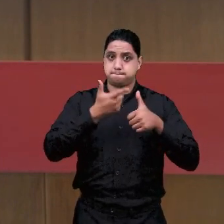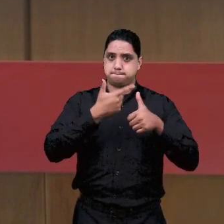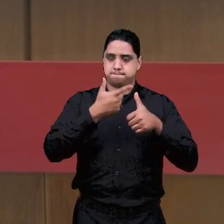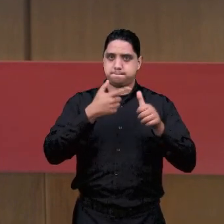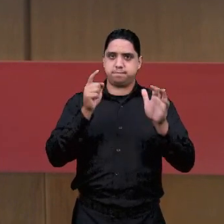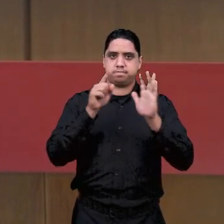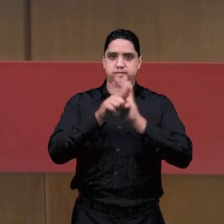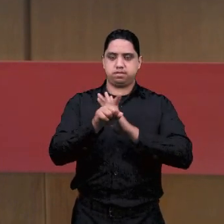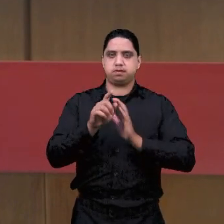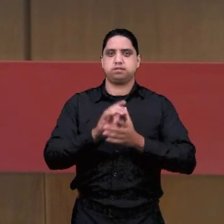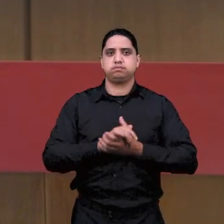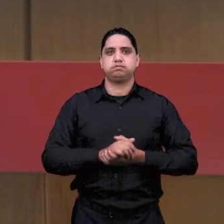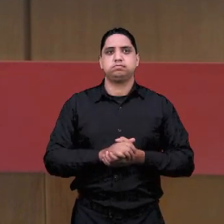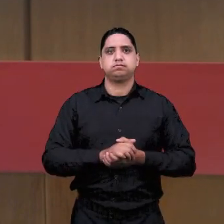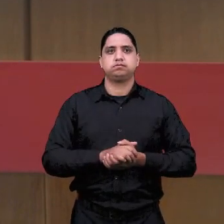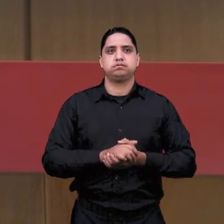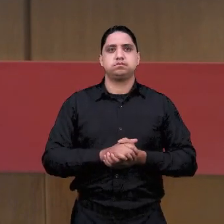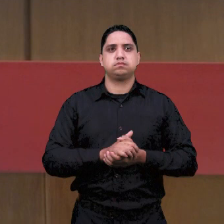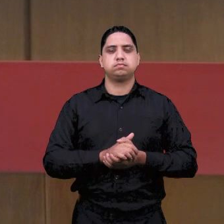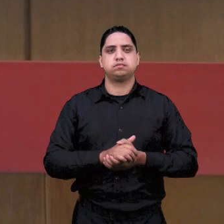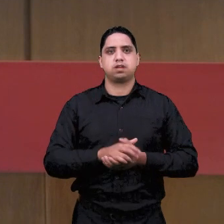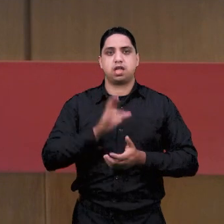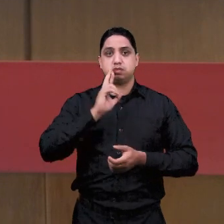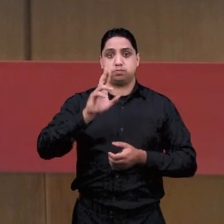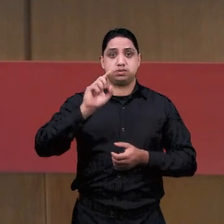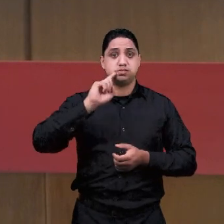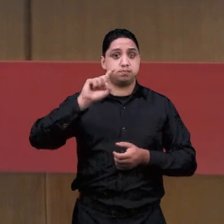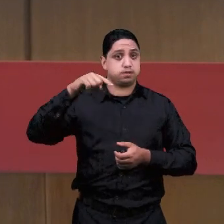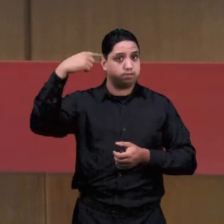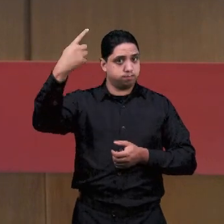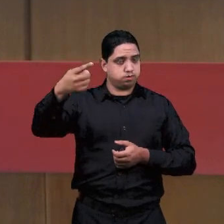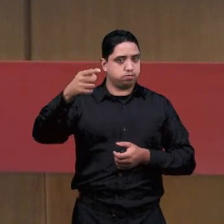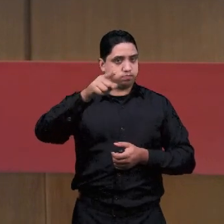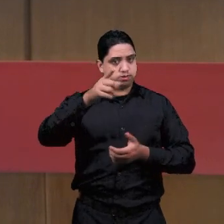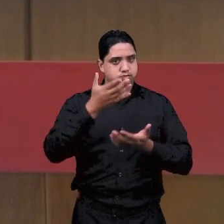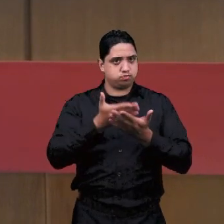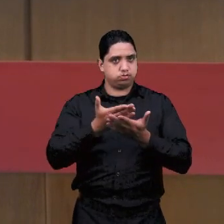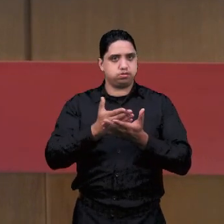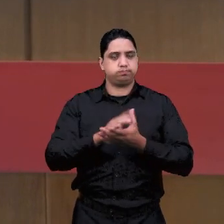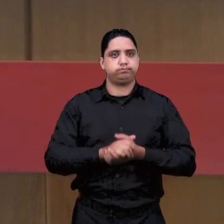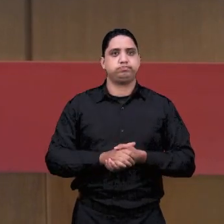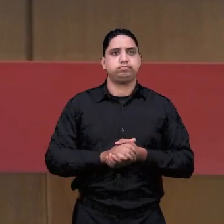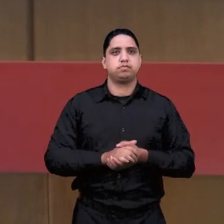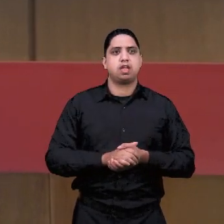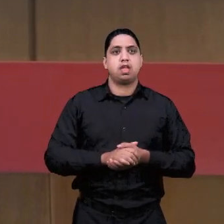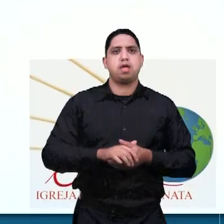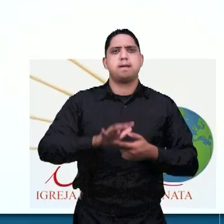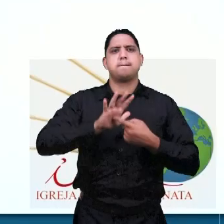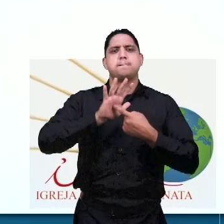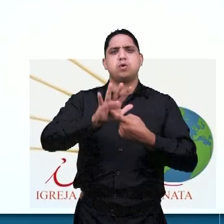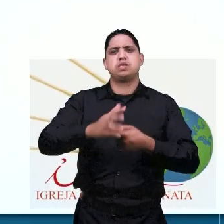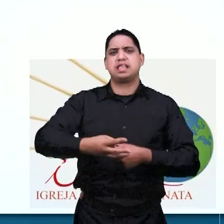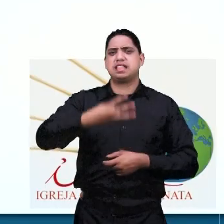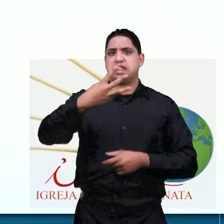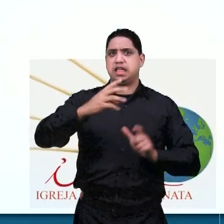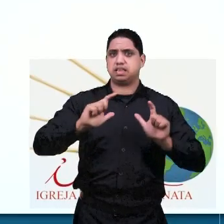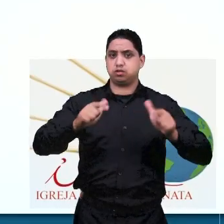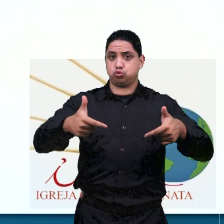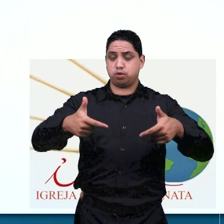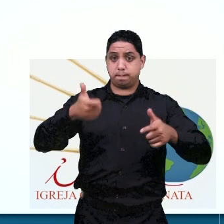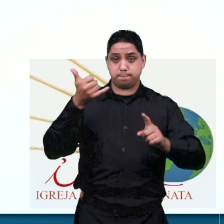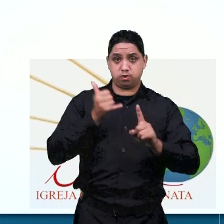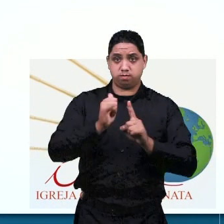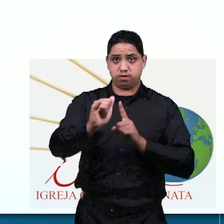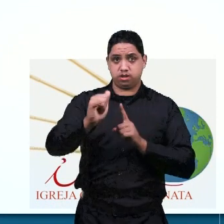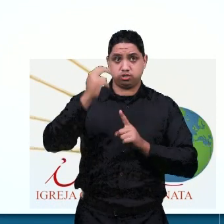question que nous allons apporter la réponse la première semaine que vous allez étudier. Citez trois manifestations